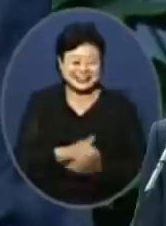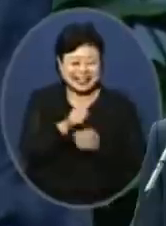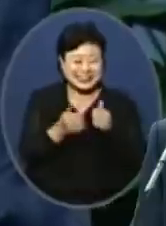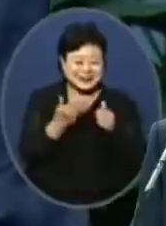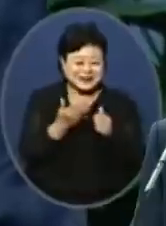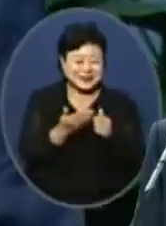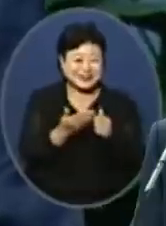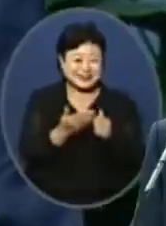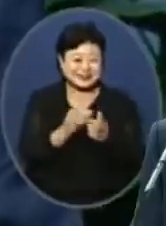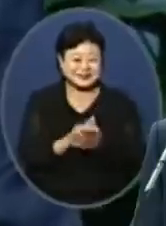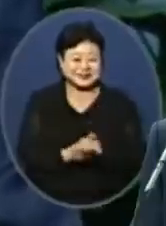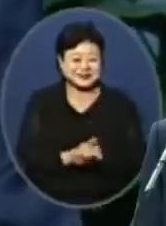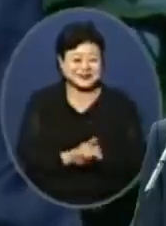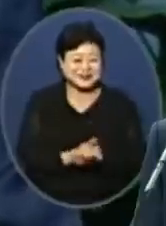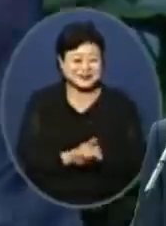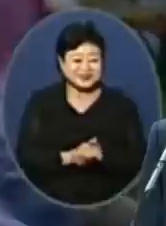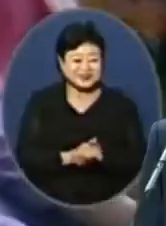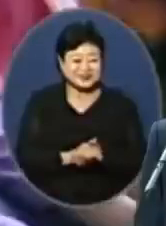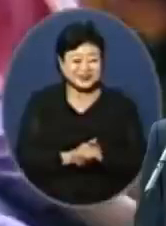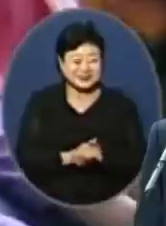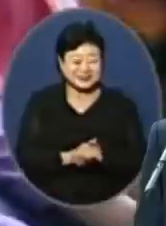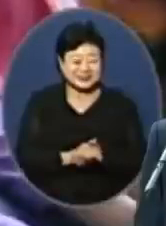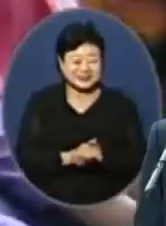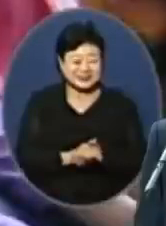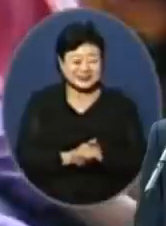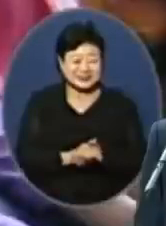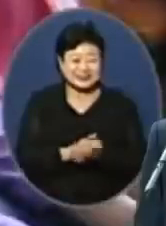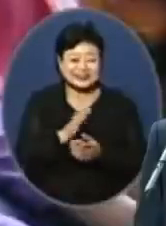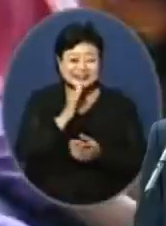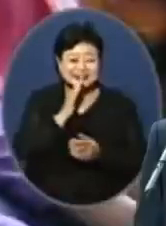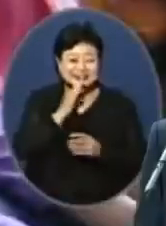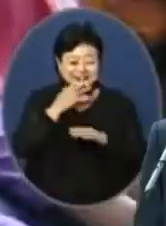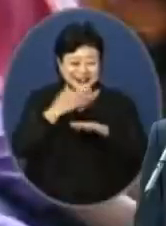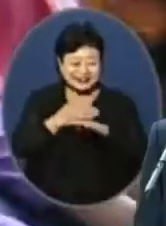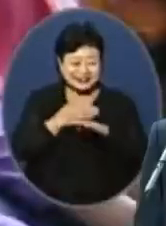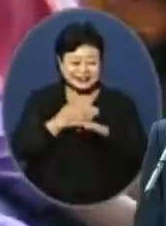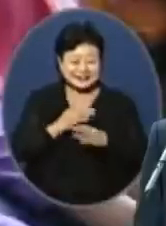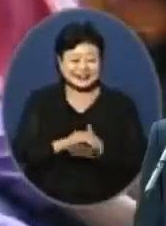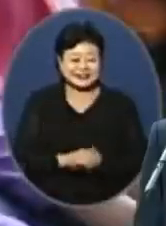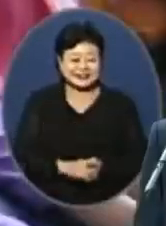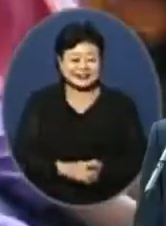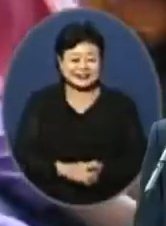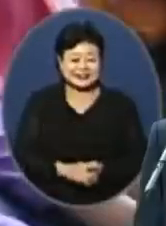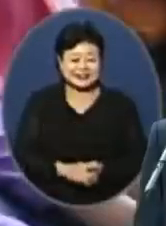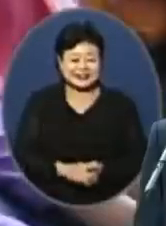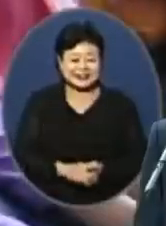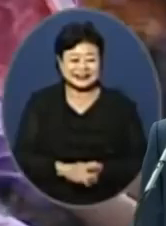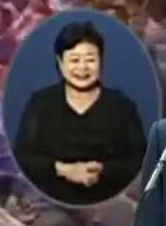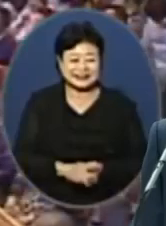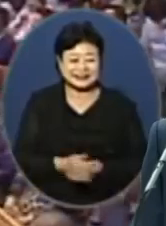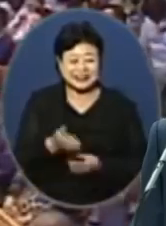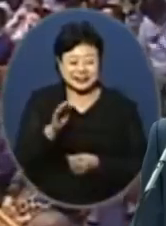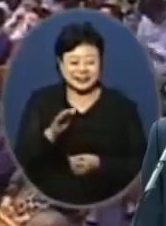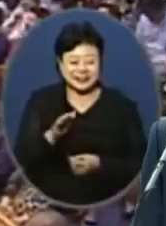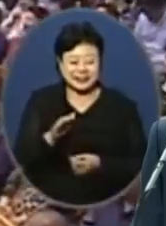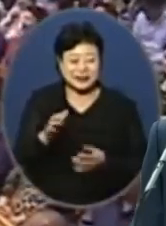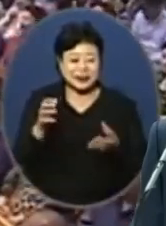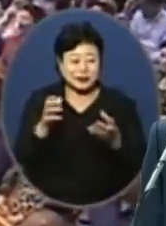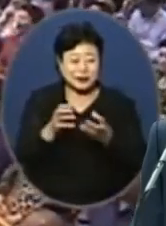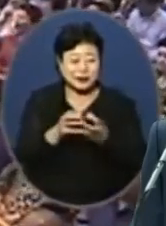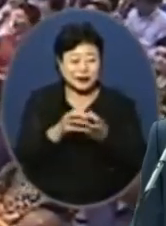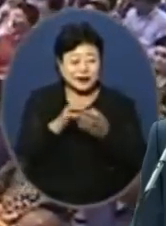하나님 사업도 젊을 때 열심히 해야 된다고 생각합니다. 그러나 노인이